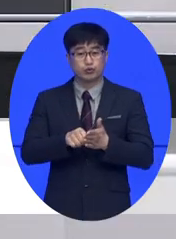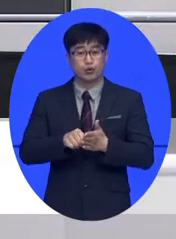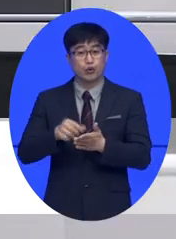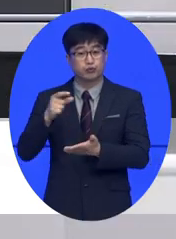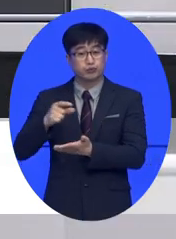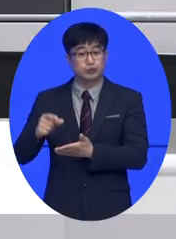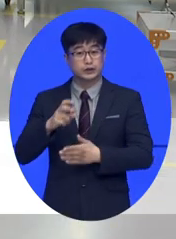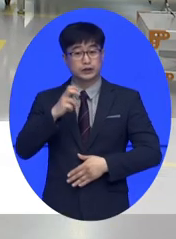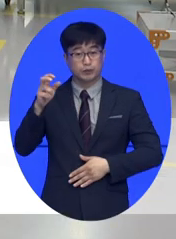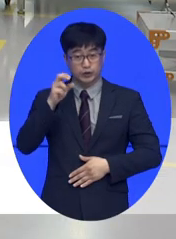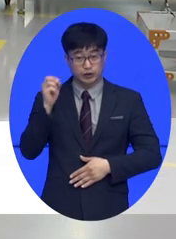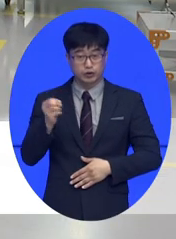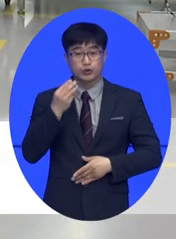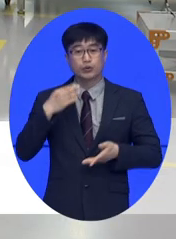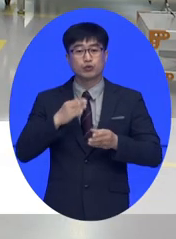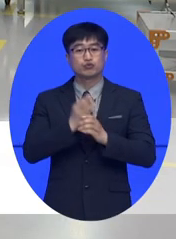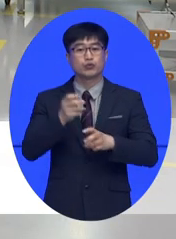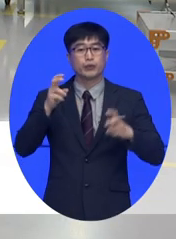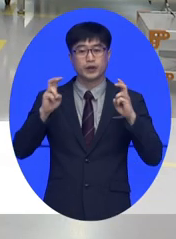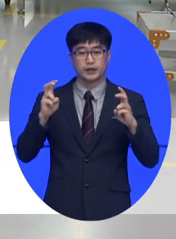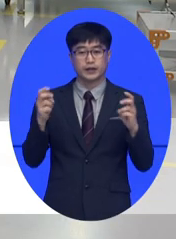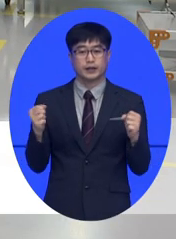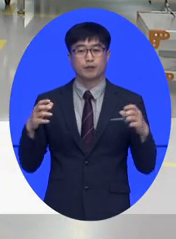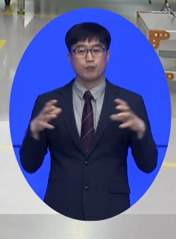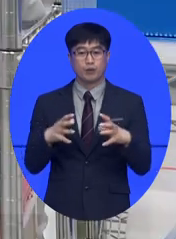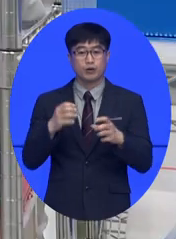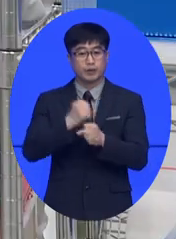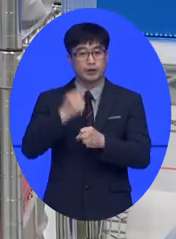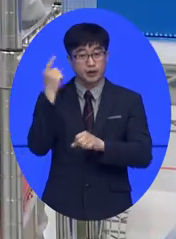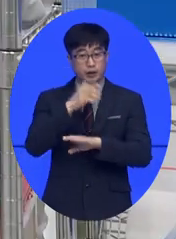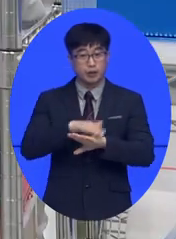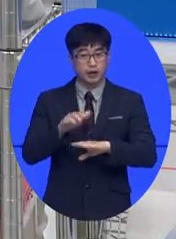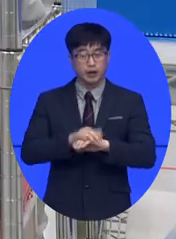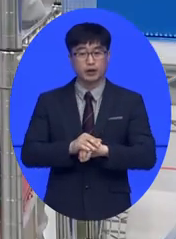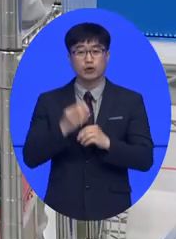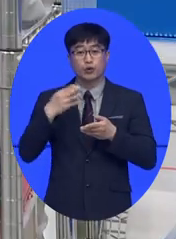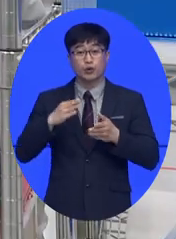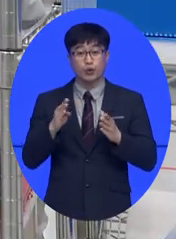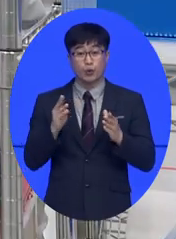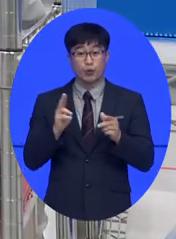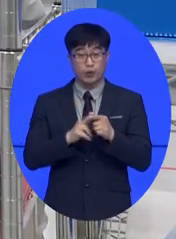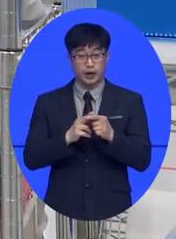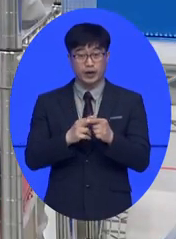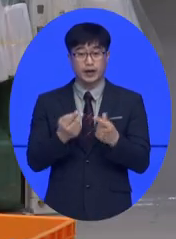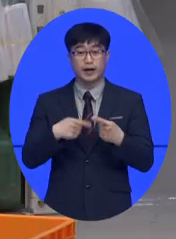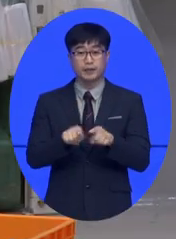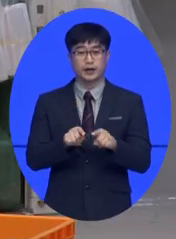경기지역 중소기업과 협업해 생산할 예정이어서 경기도는 도내 기업과의 상생